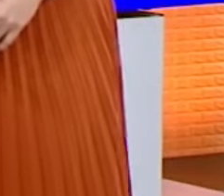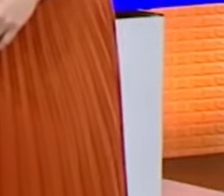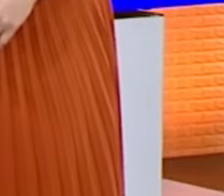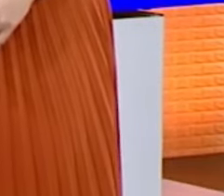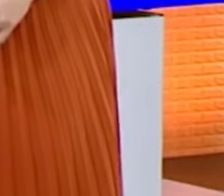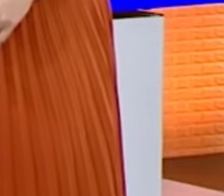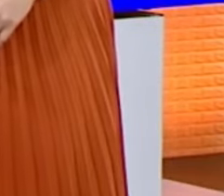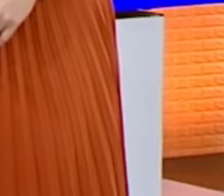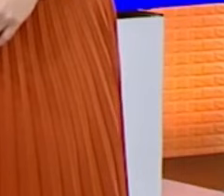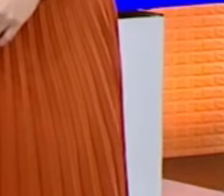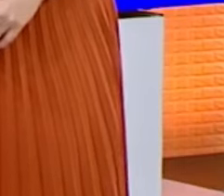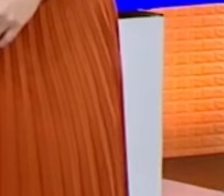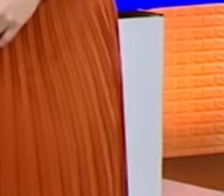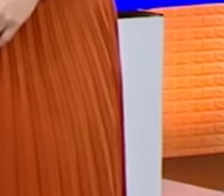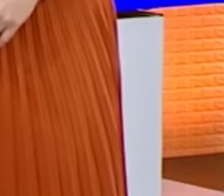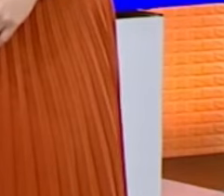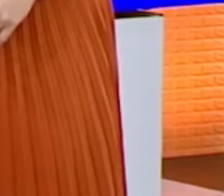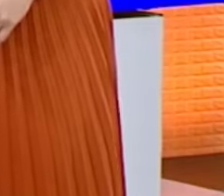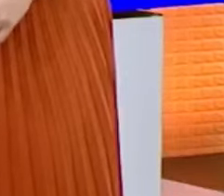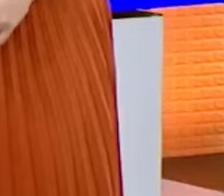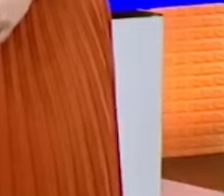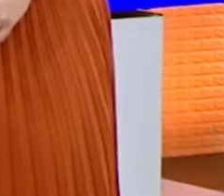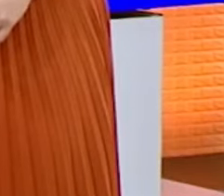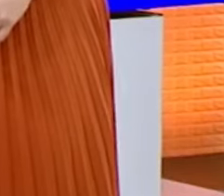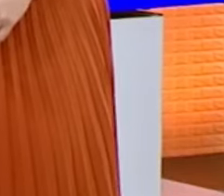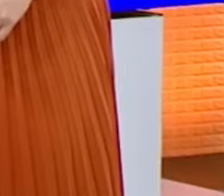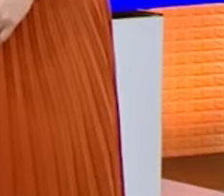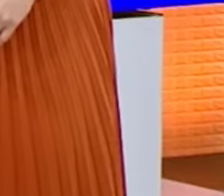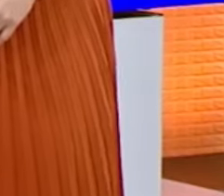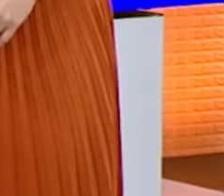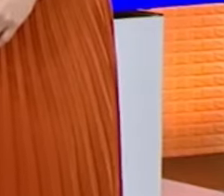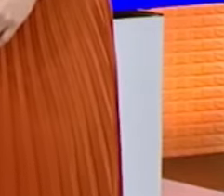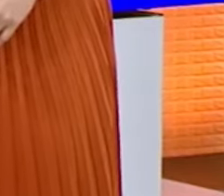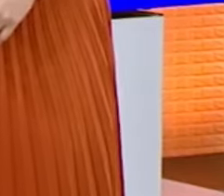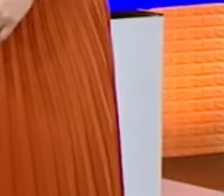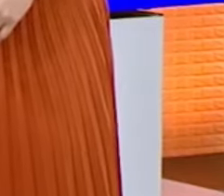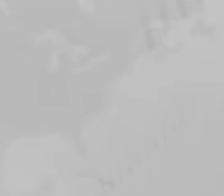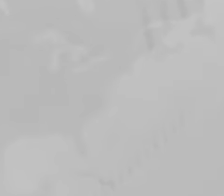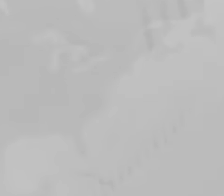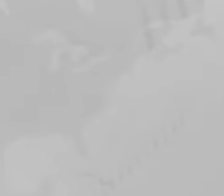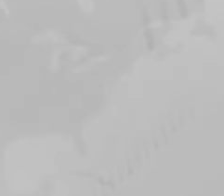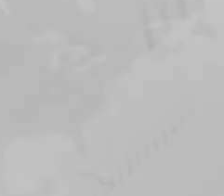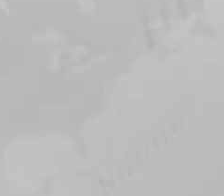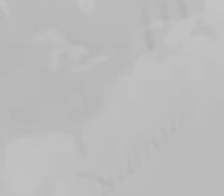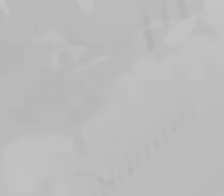niyo po kami sa GMA Pinoy TV at sa www.gmanews.tv.